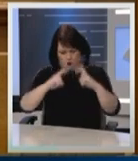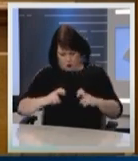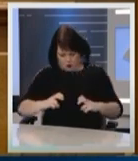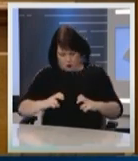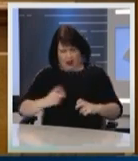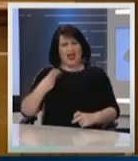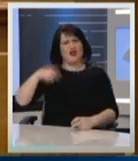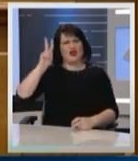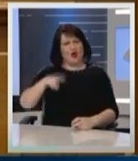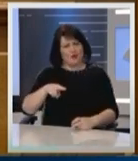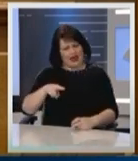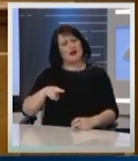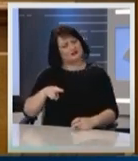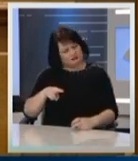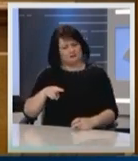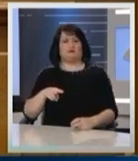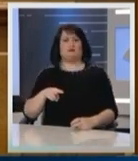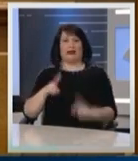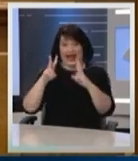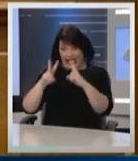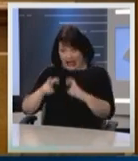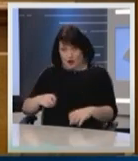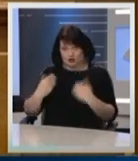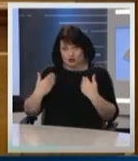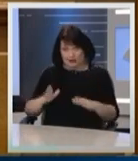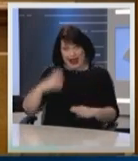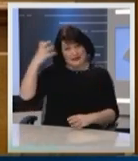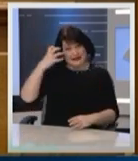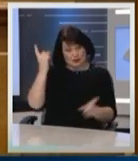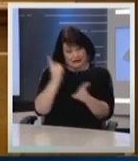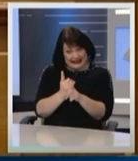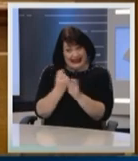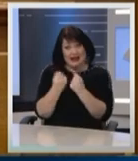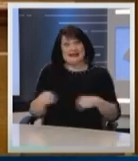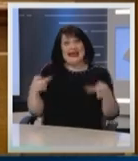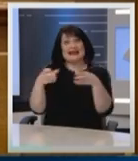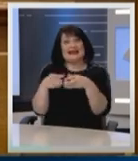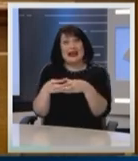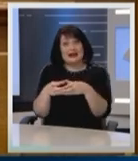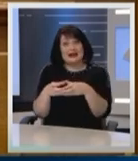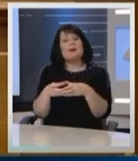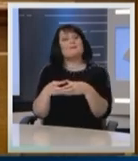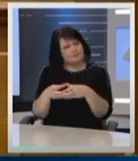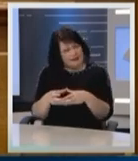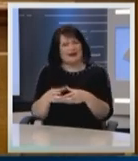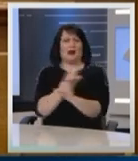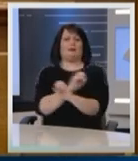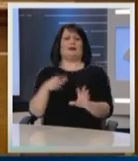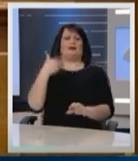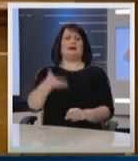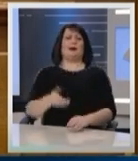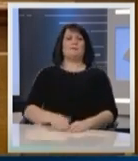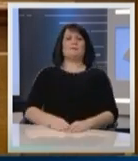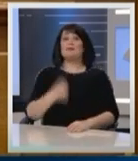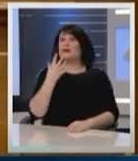να κοινολογούνται τα αποτελέσματα. Αφού όμως θα ελέγξουν οι επιστήμονες της ανεξάρτητης αρχής δημοσκοπήσεων. Γιατί ο